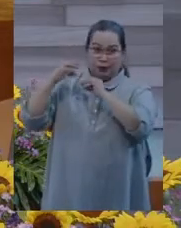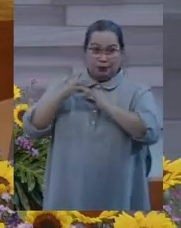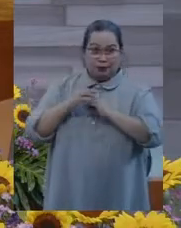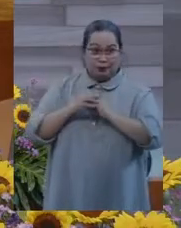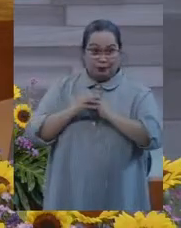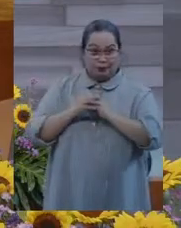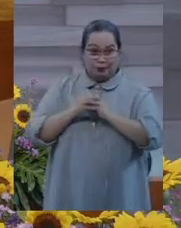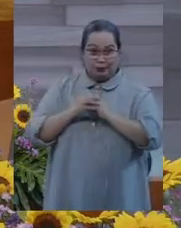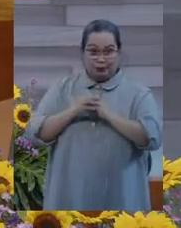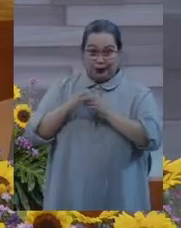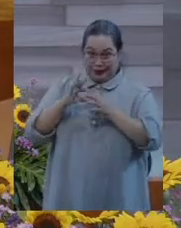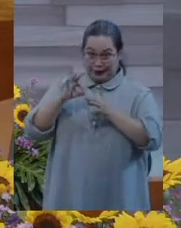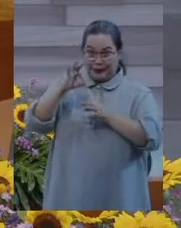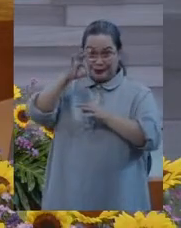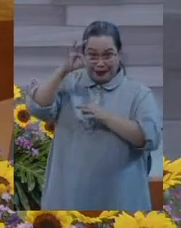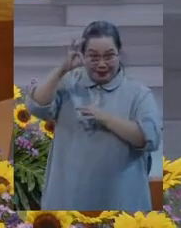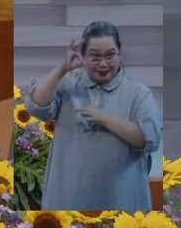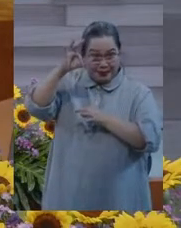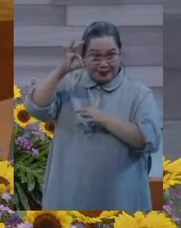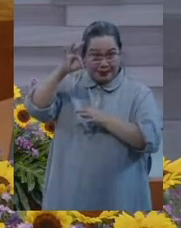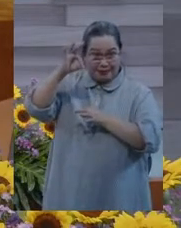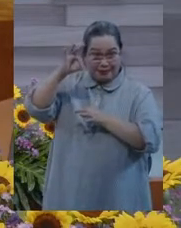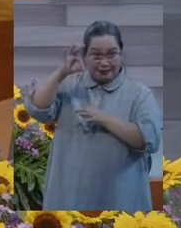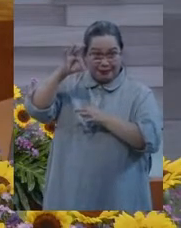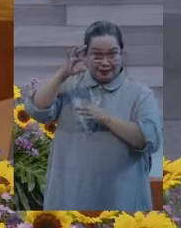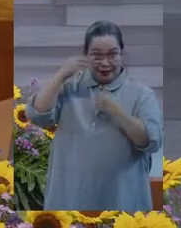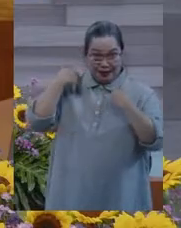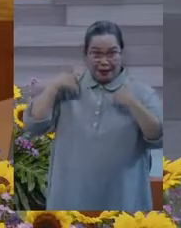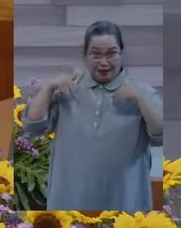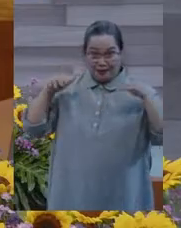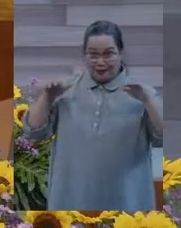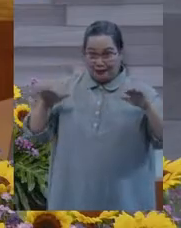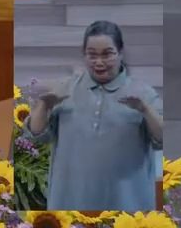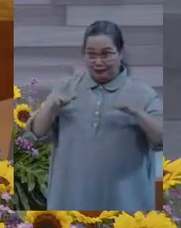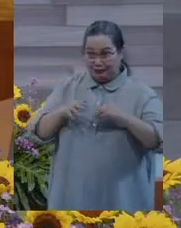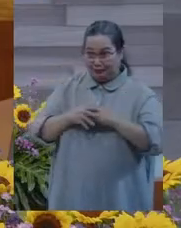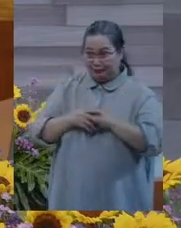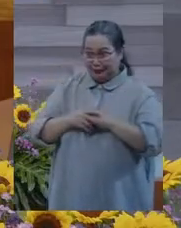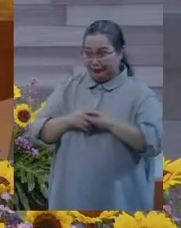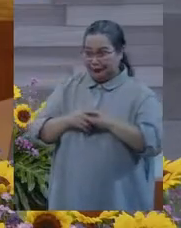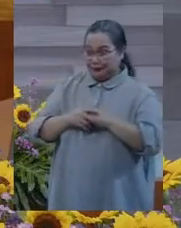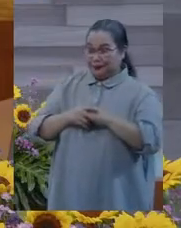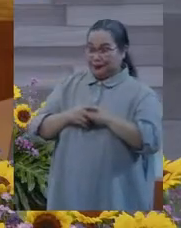ang mga espiritual na mga anghel.